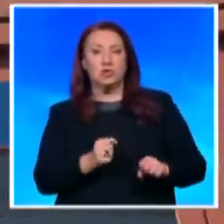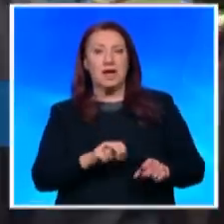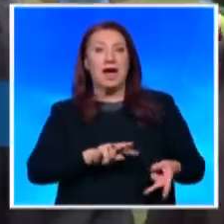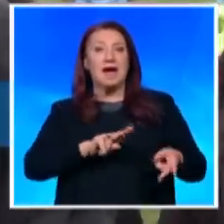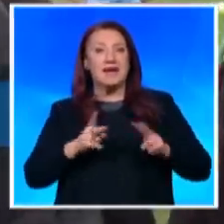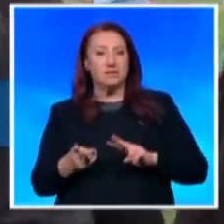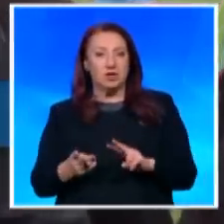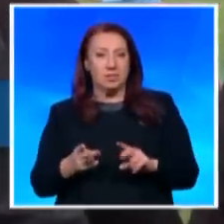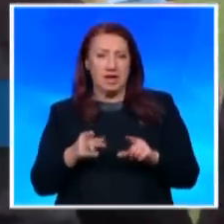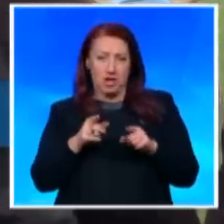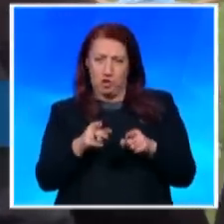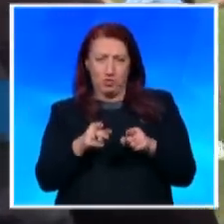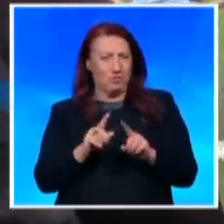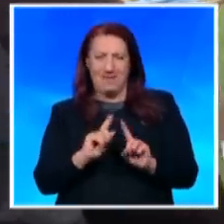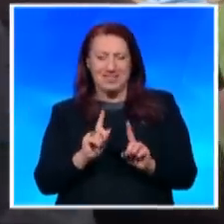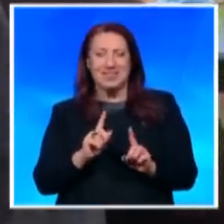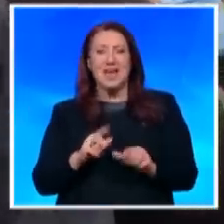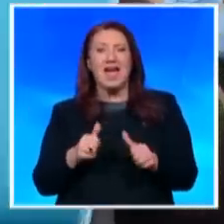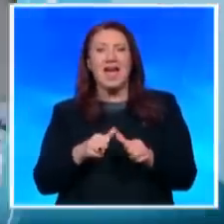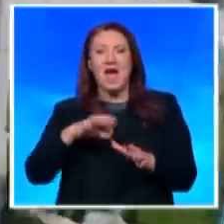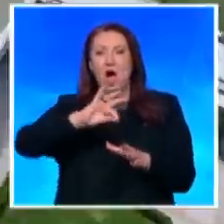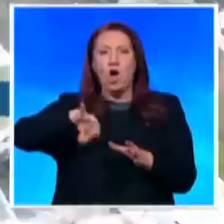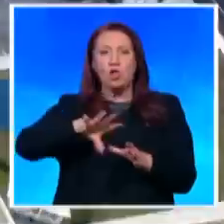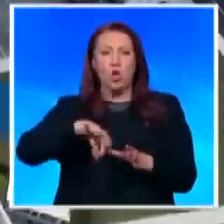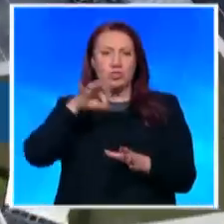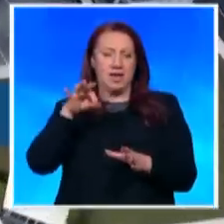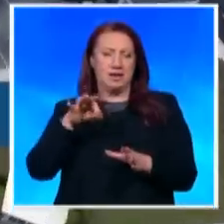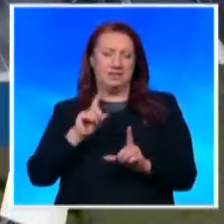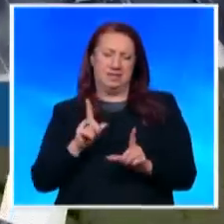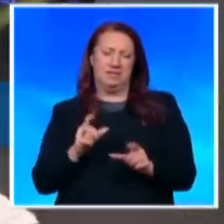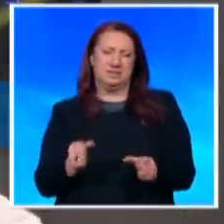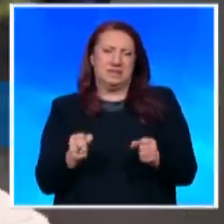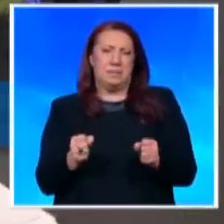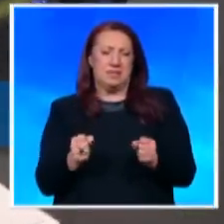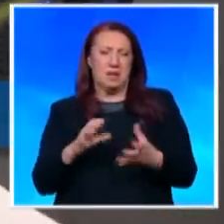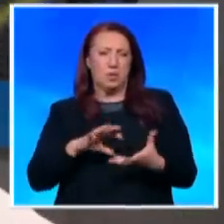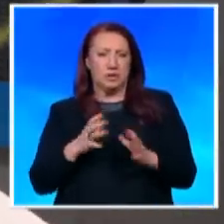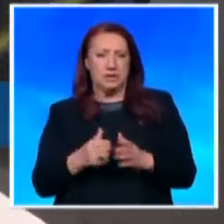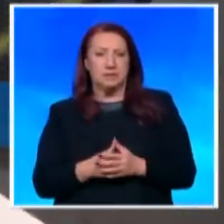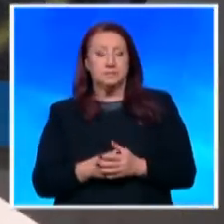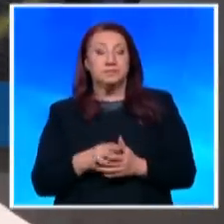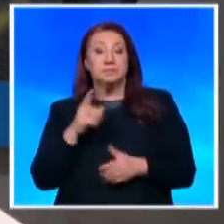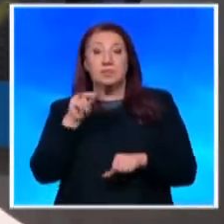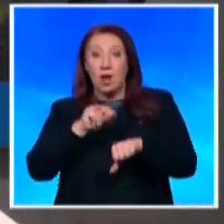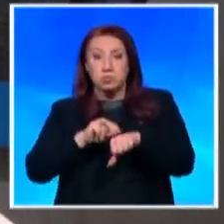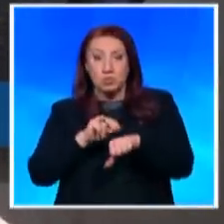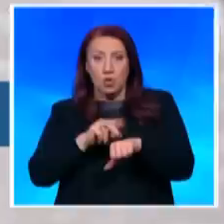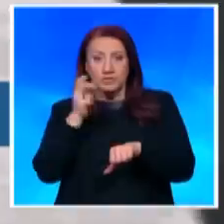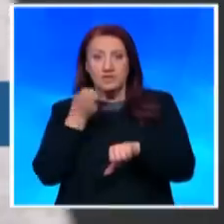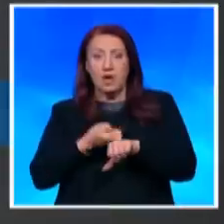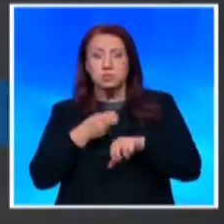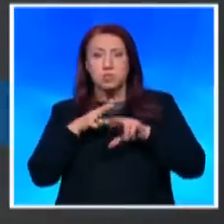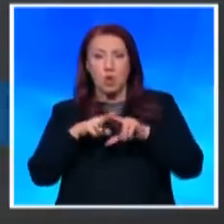Не е въпрос на лотария. Трябва да има устойчива политика. Точи ли Пловдивска кардиохирургия, здравната каса, втора част